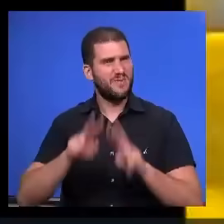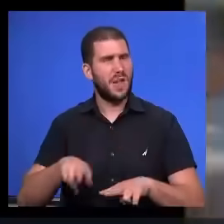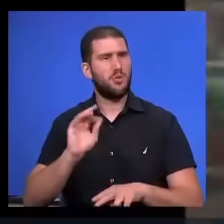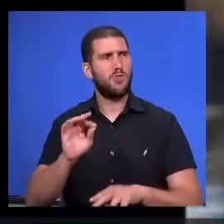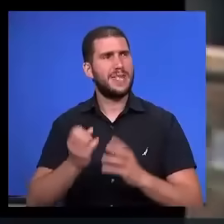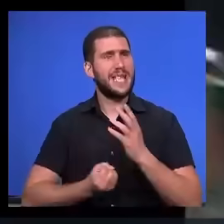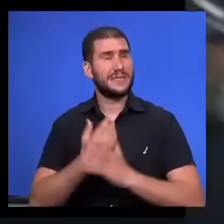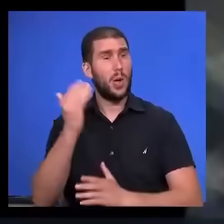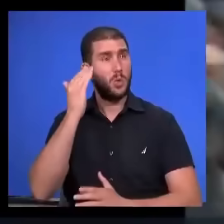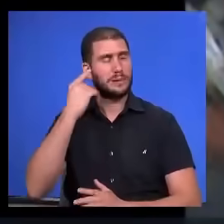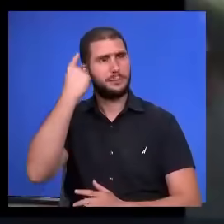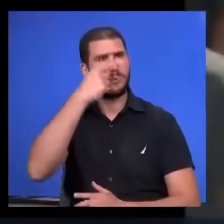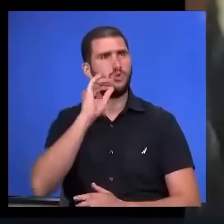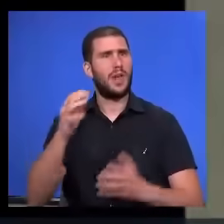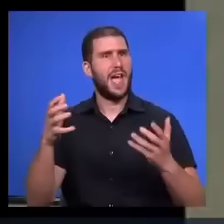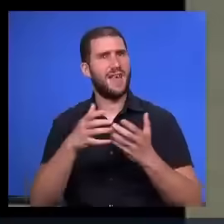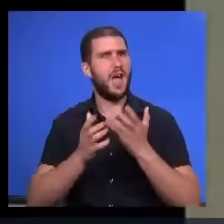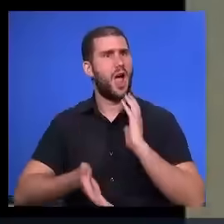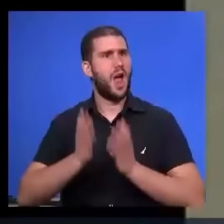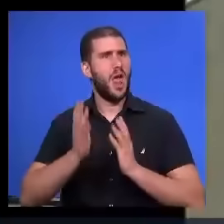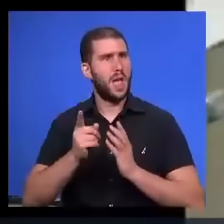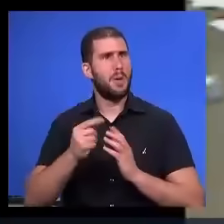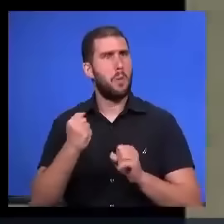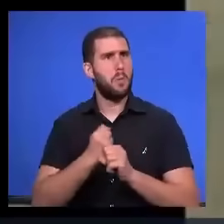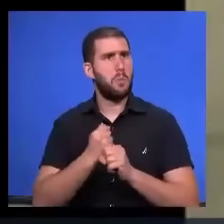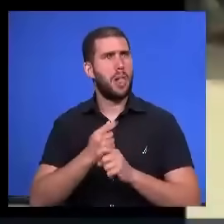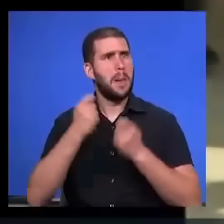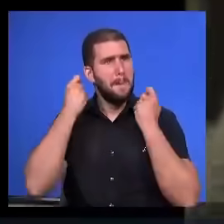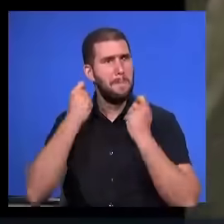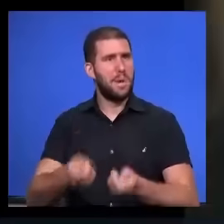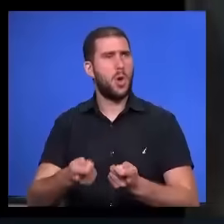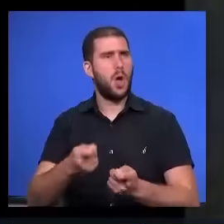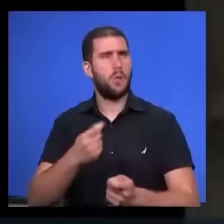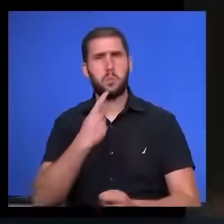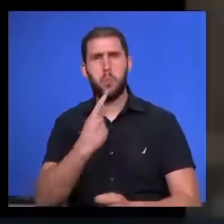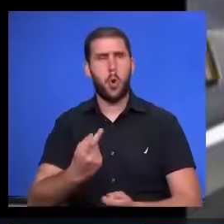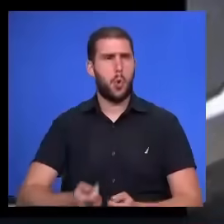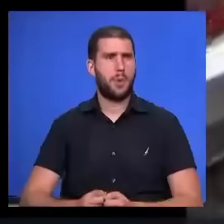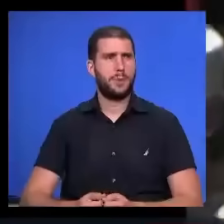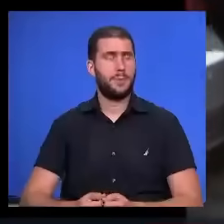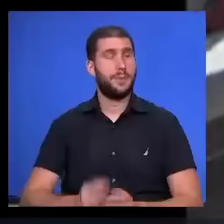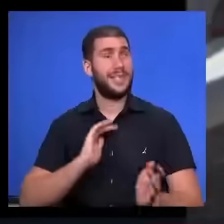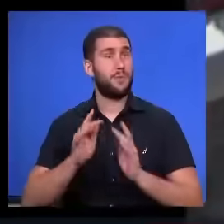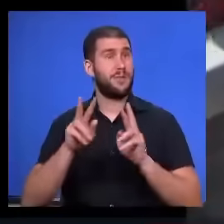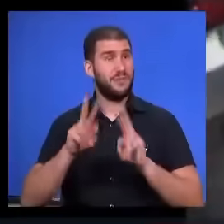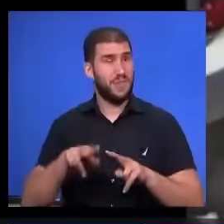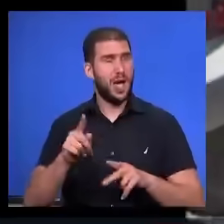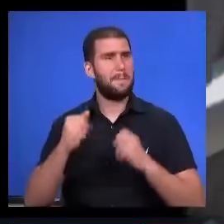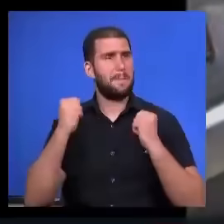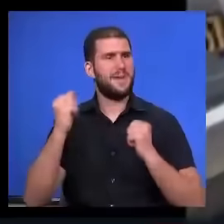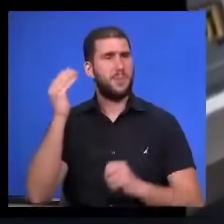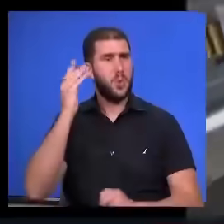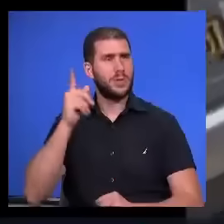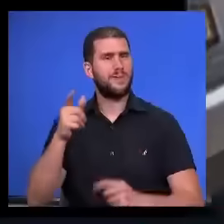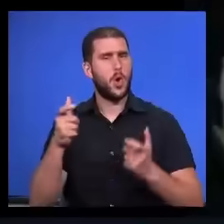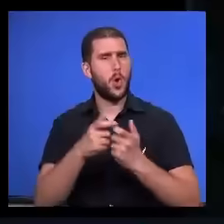שיצרו לדרוזים דימוי של חברה אלימה, הפועלת להשיג בכוח כל מה שהיא רוצה. עימותים קשים פרצו בין מפגינים דרוזים לבין